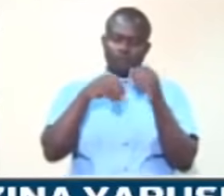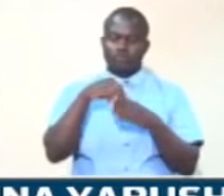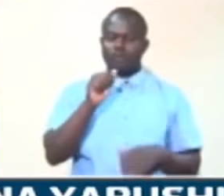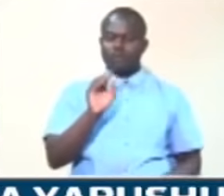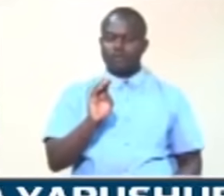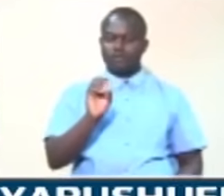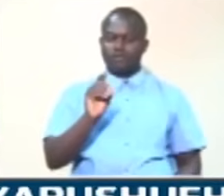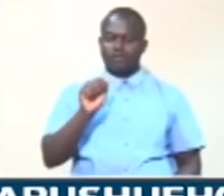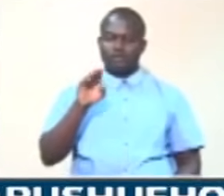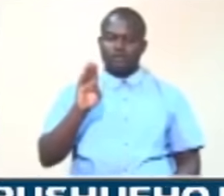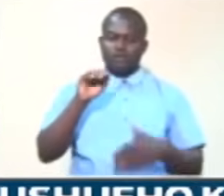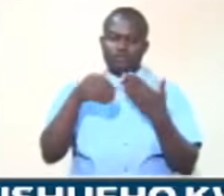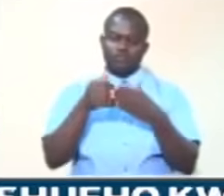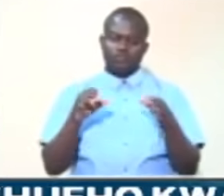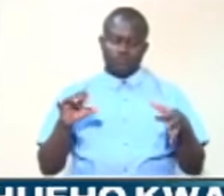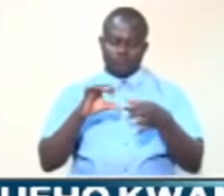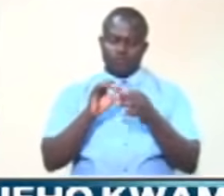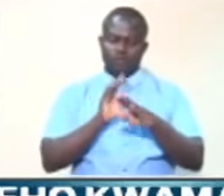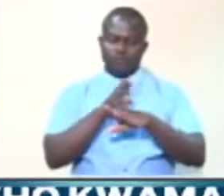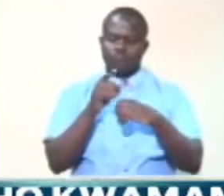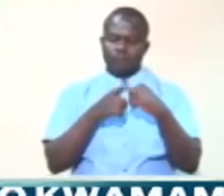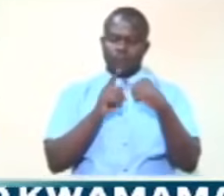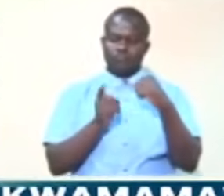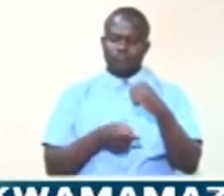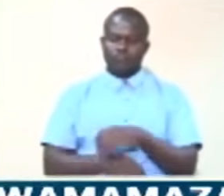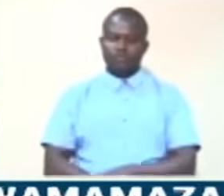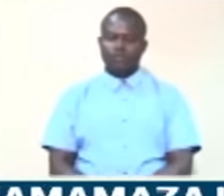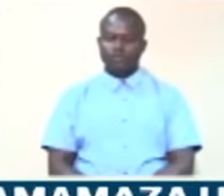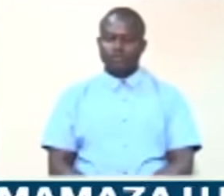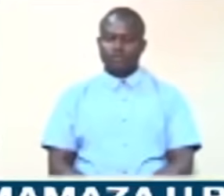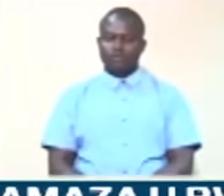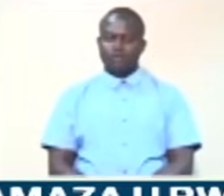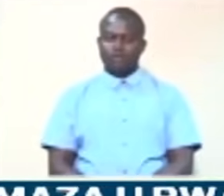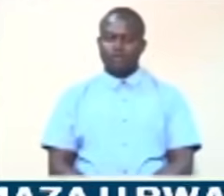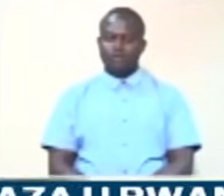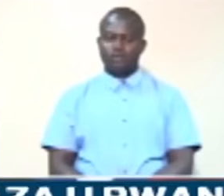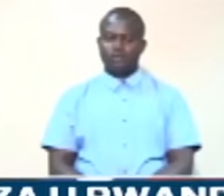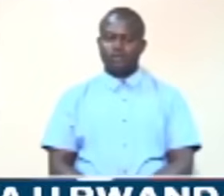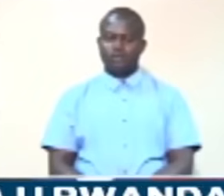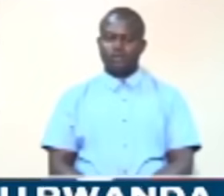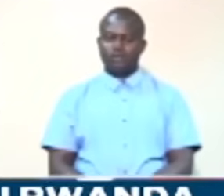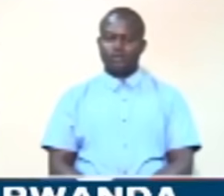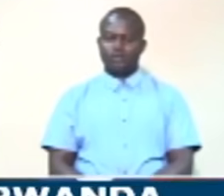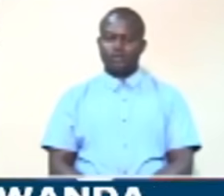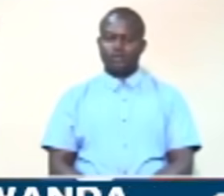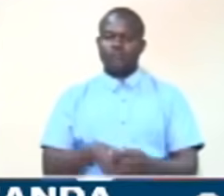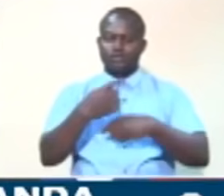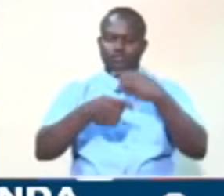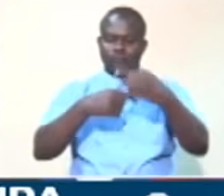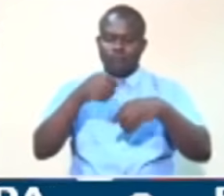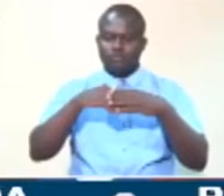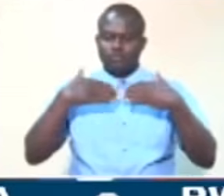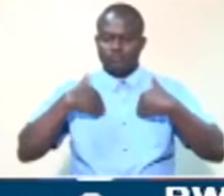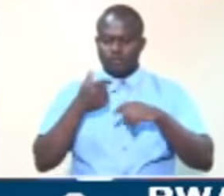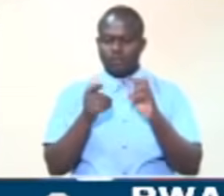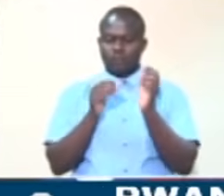Dhabi ikaba ari inama ihuza abasaga 600,000 kwizera Bosco mu mujyi wa Kigali turacyari mu